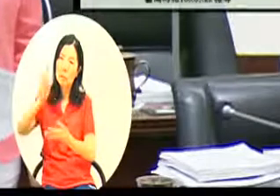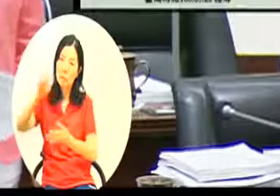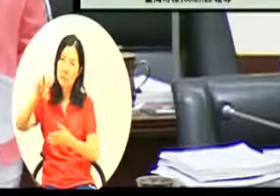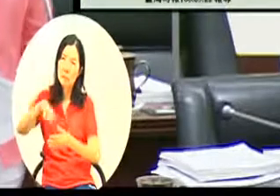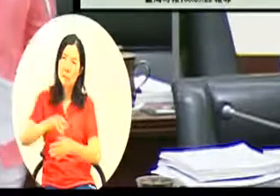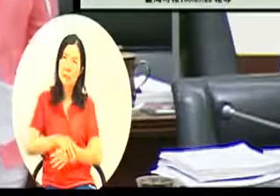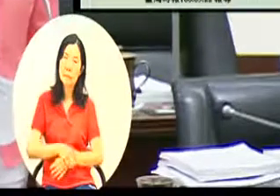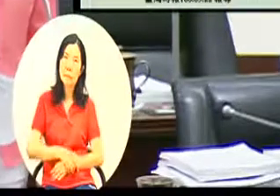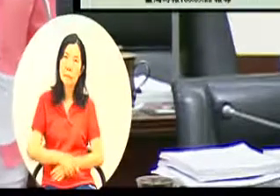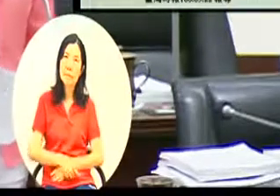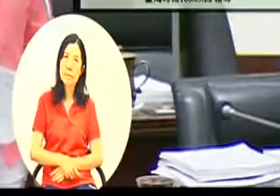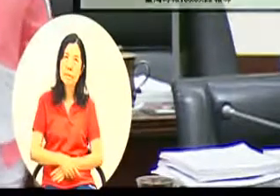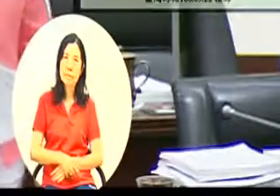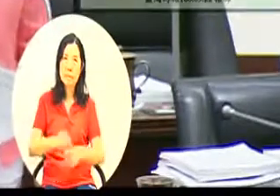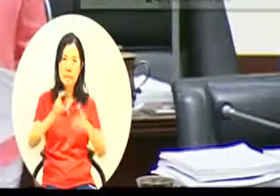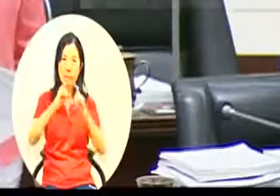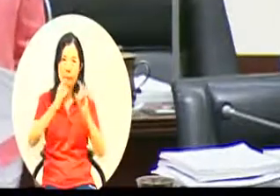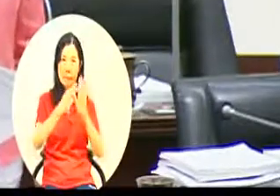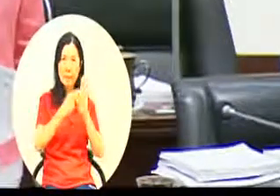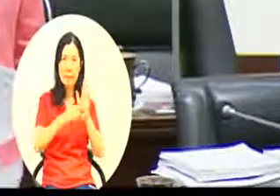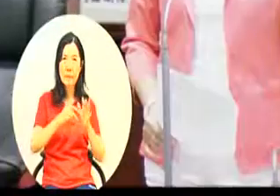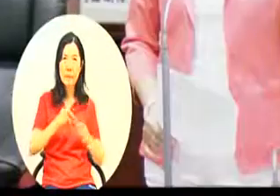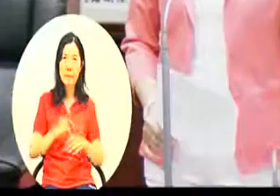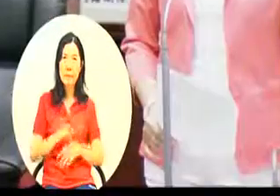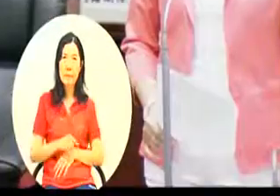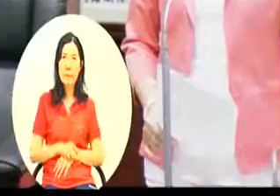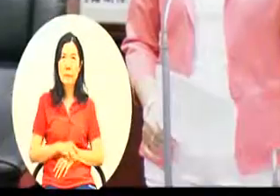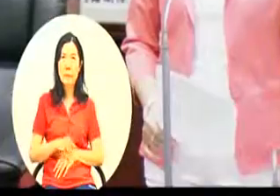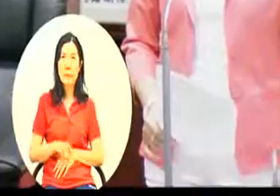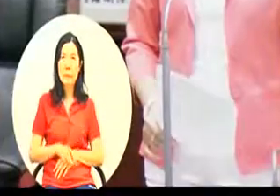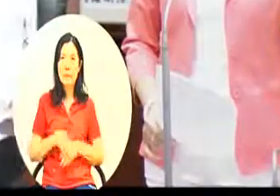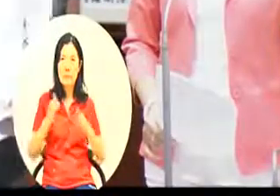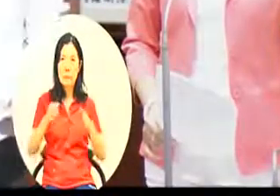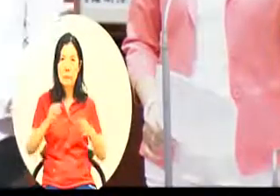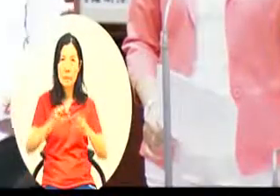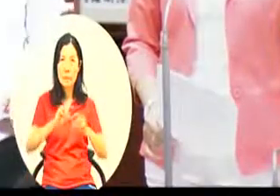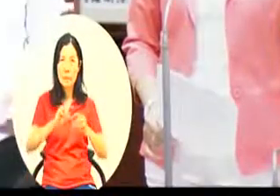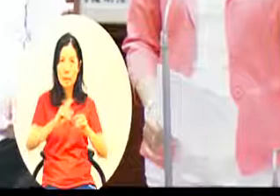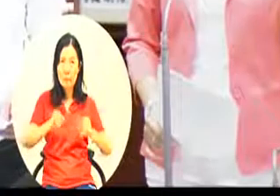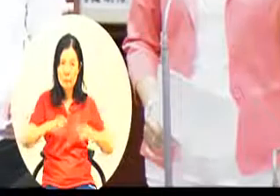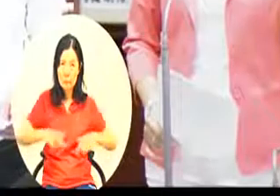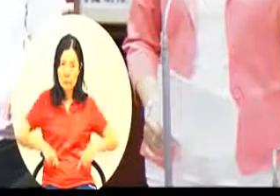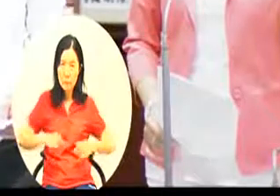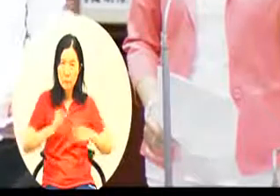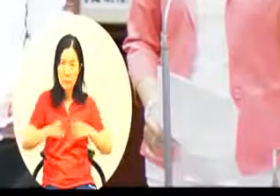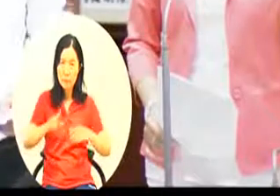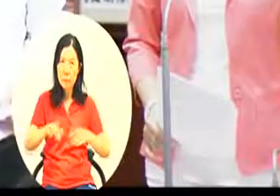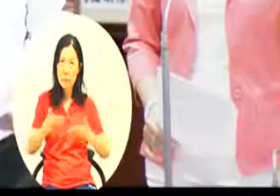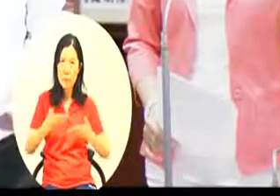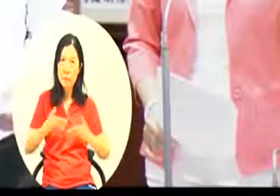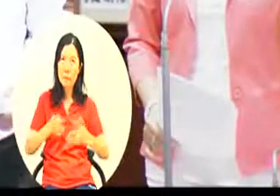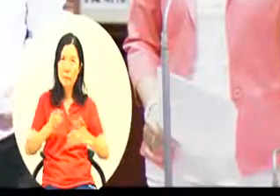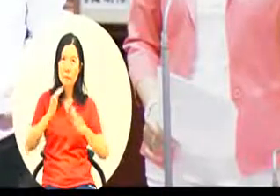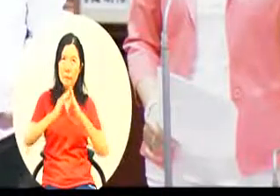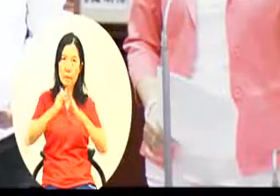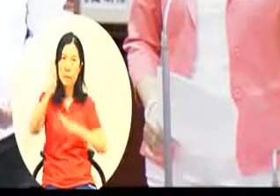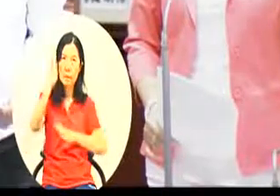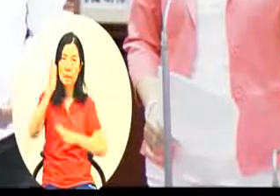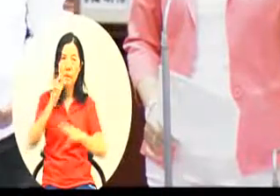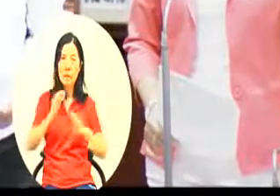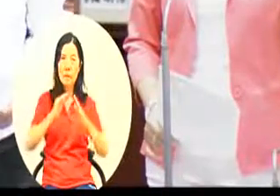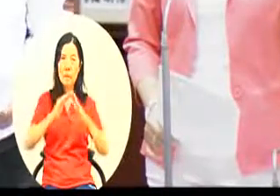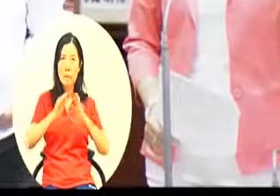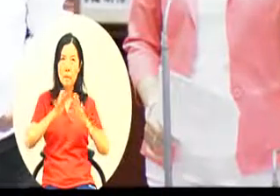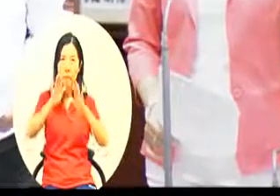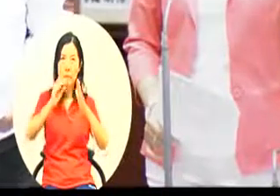样， 请回答。 好，谢谢议长，谢谢李远。我想针对地永案的部分事实上市府至少从都发局这